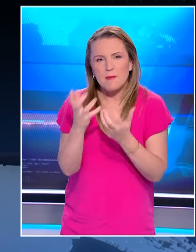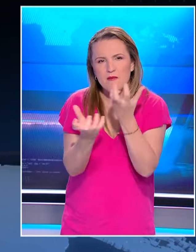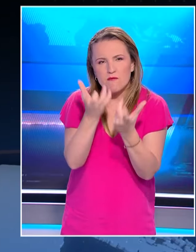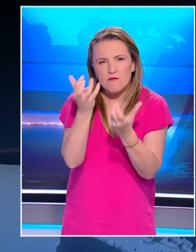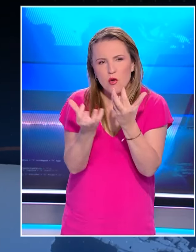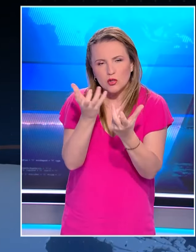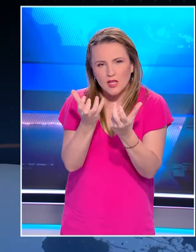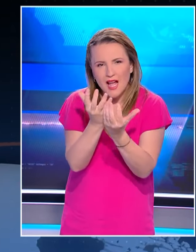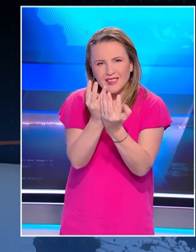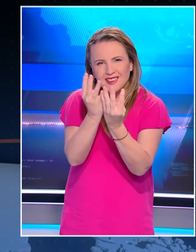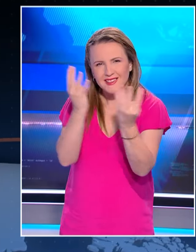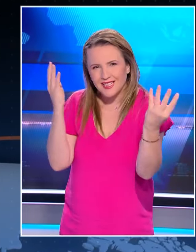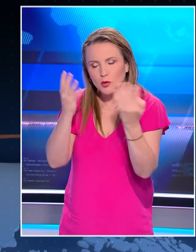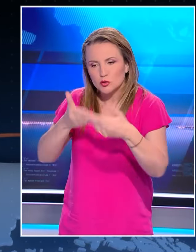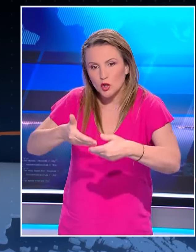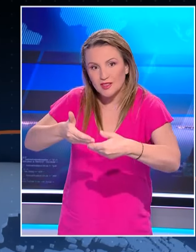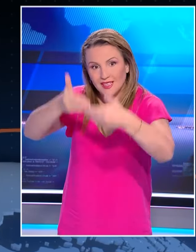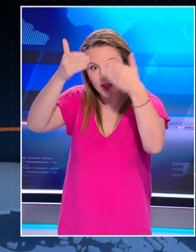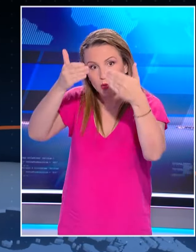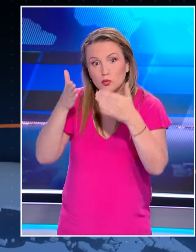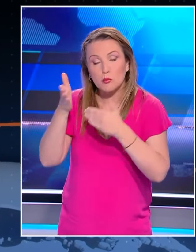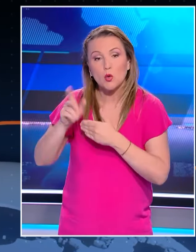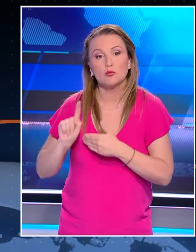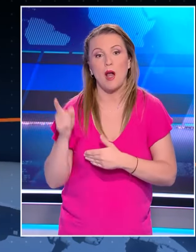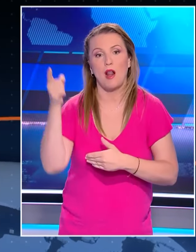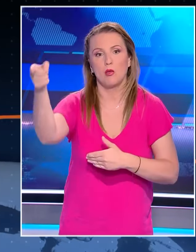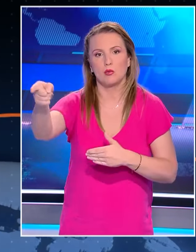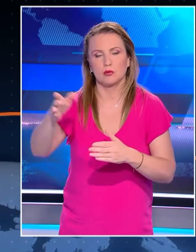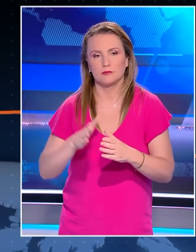πούμε, τείχος φωτιάς προς το Μαραθώνα.